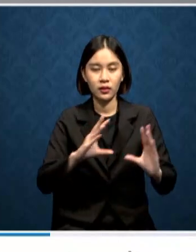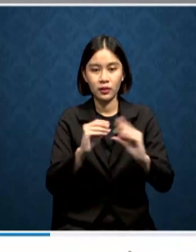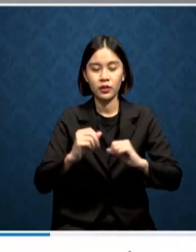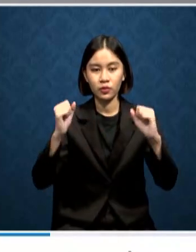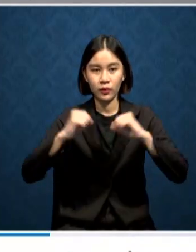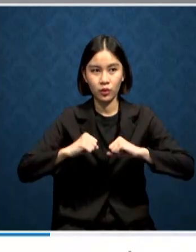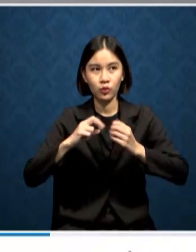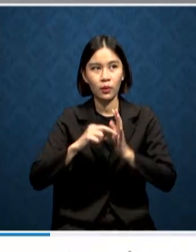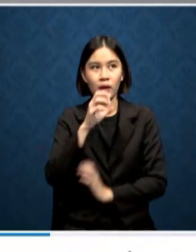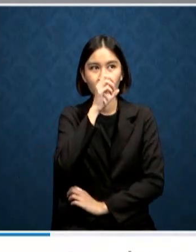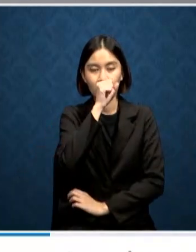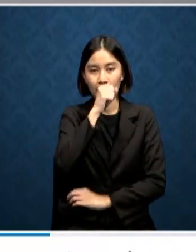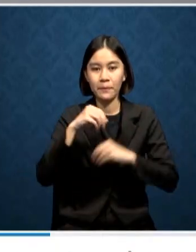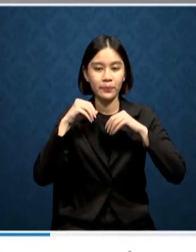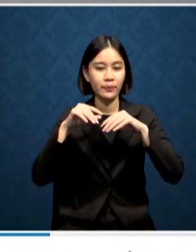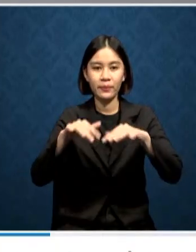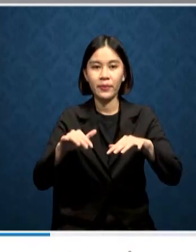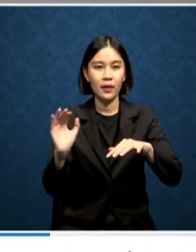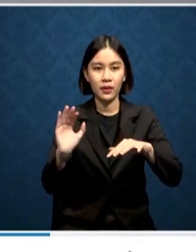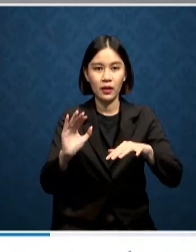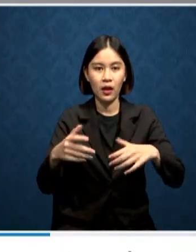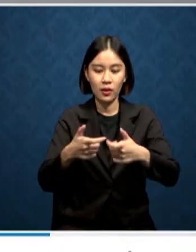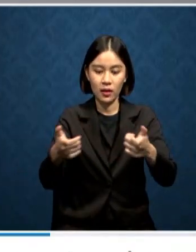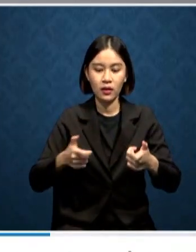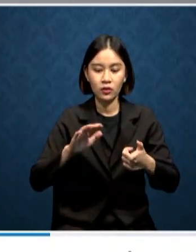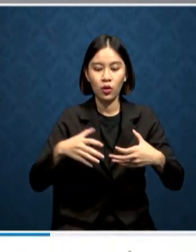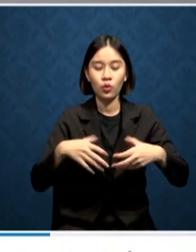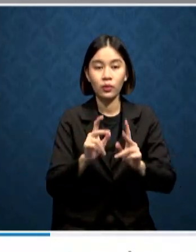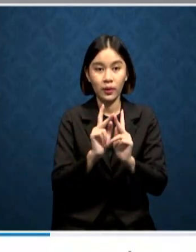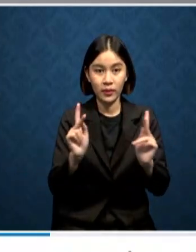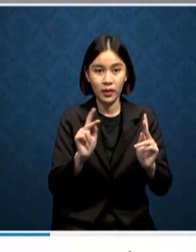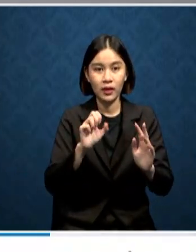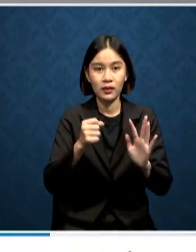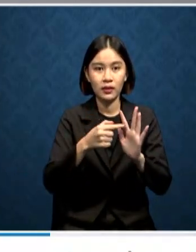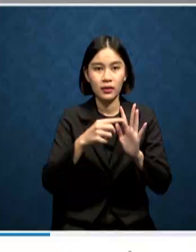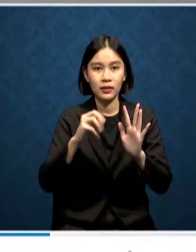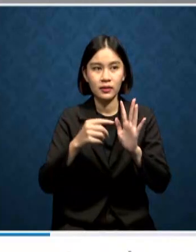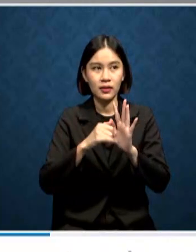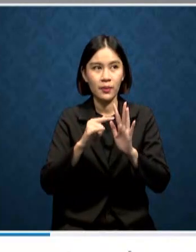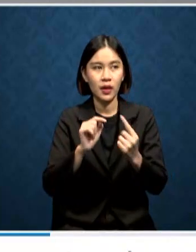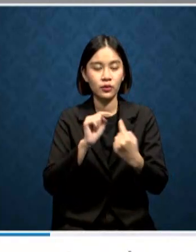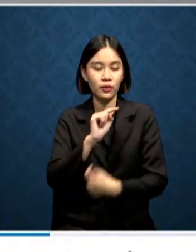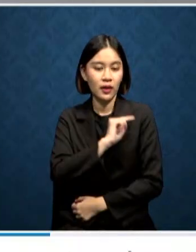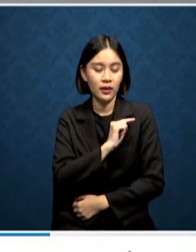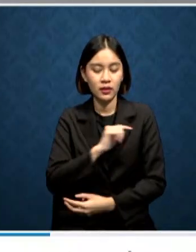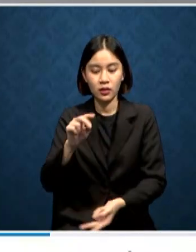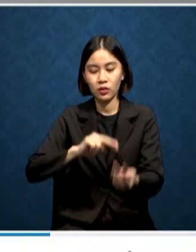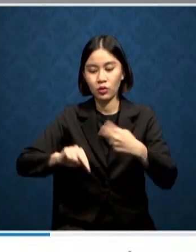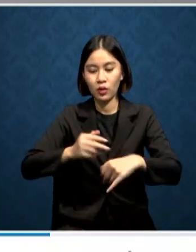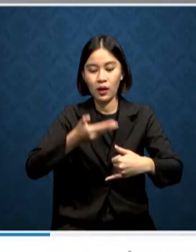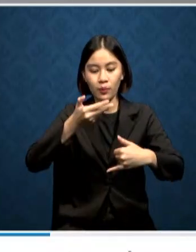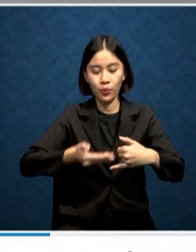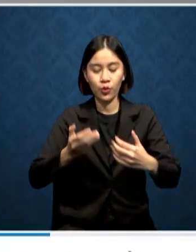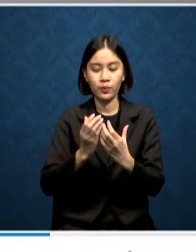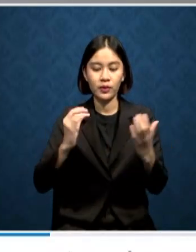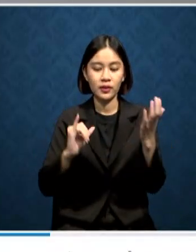ให้เปิดเผยรายงานลับของคณะกรรมาธิการสามัญเพื่อทำหน้าที่ตรวจสอบประวัติความประพฤติและ